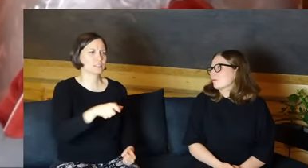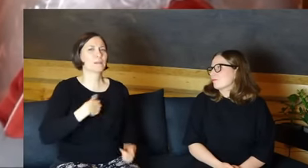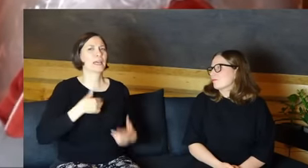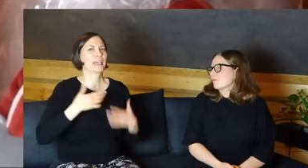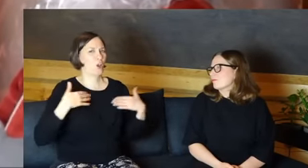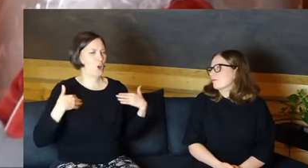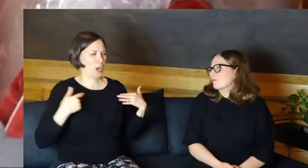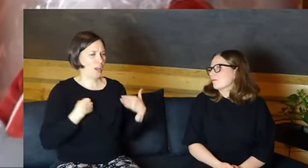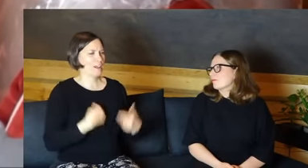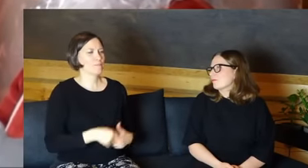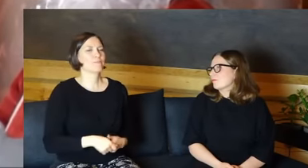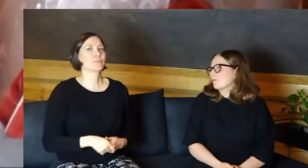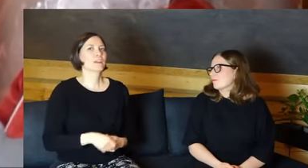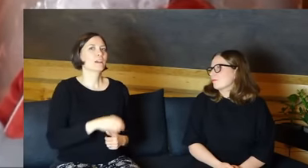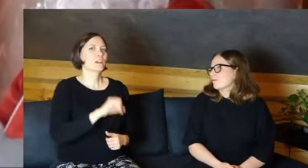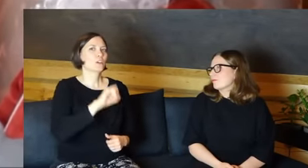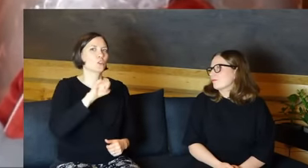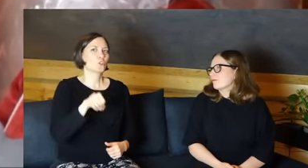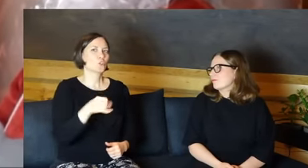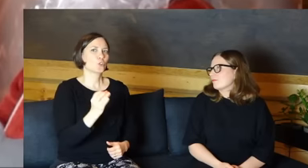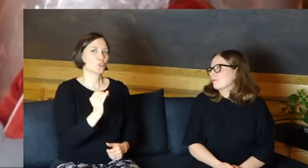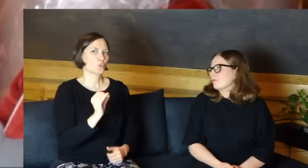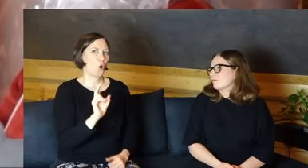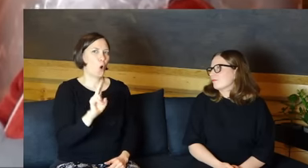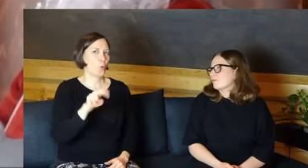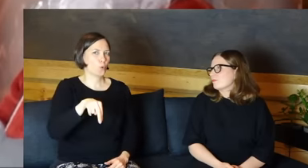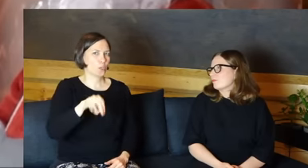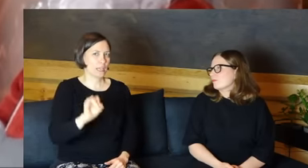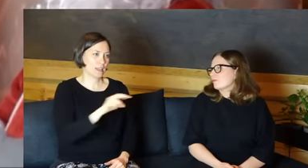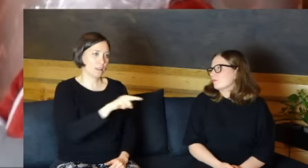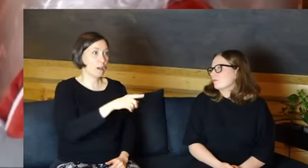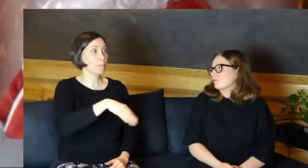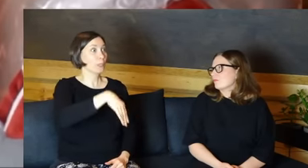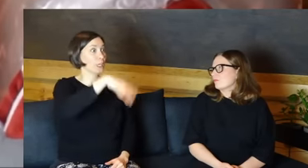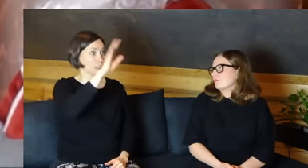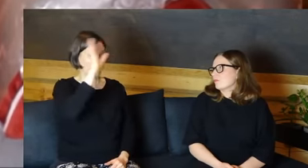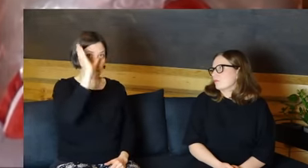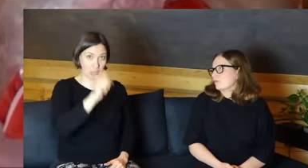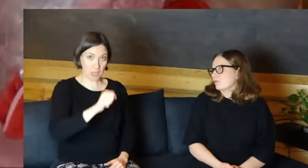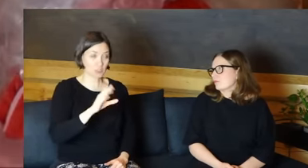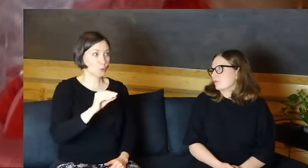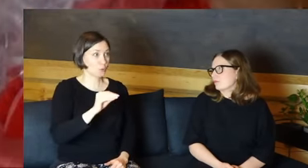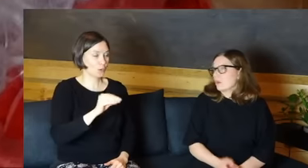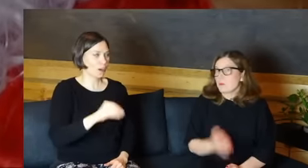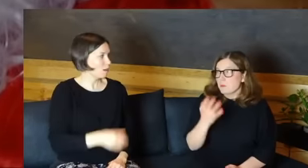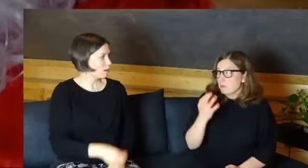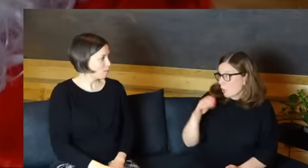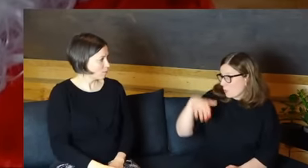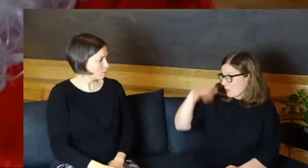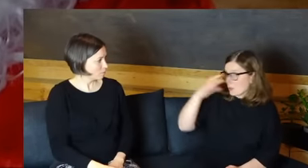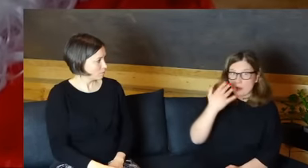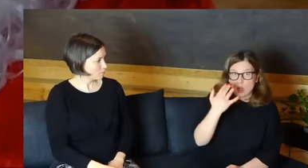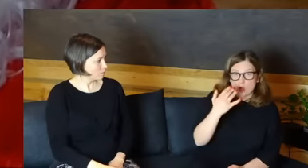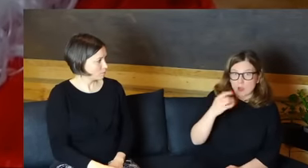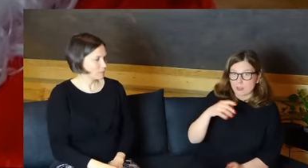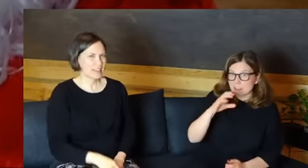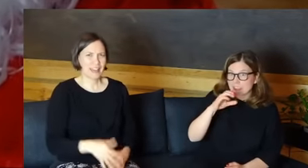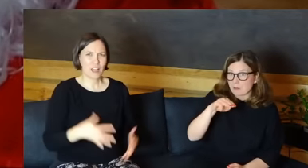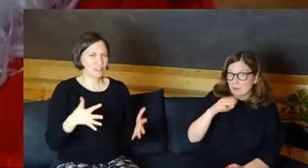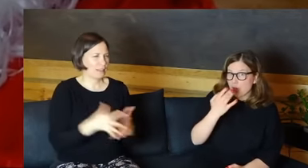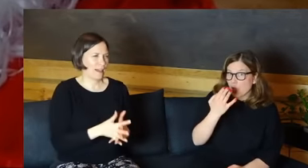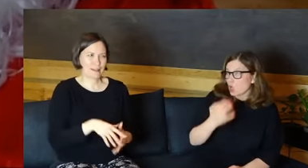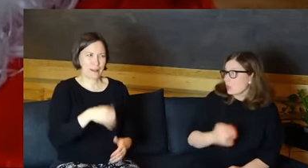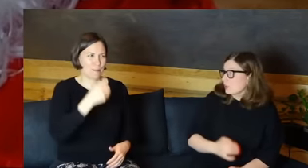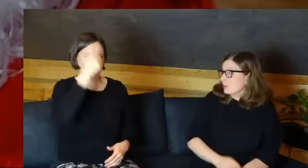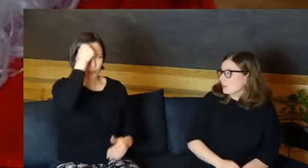Jouni on semmonen sanojensa mittainen mies, pitkä mies muuten onkin. Ja tuota, paljonko se on pitkä? Nyt ei pukki ihan tarkkaan